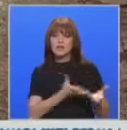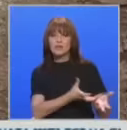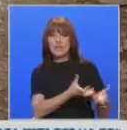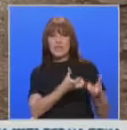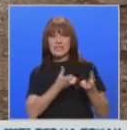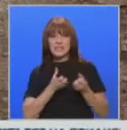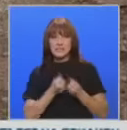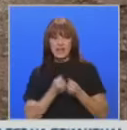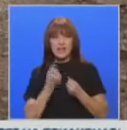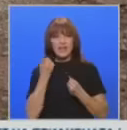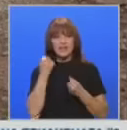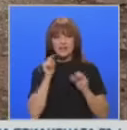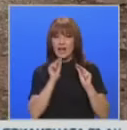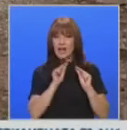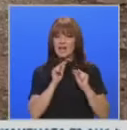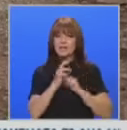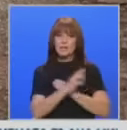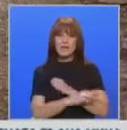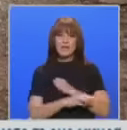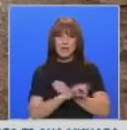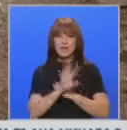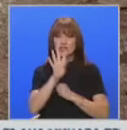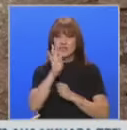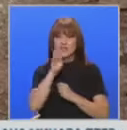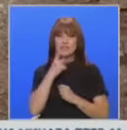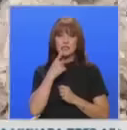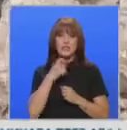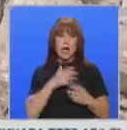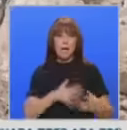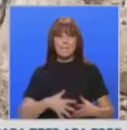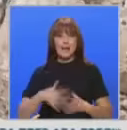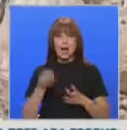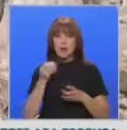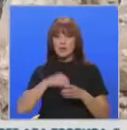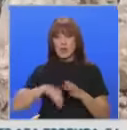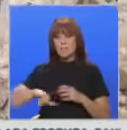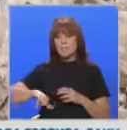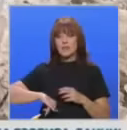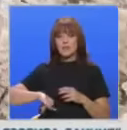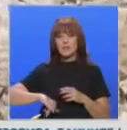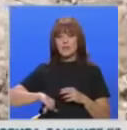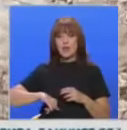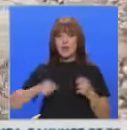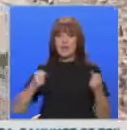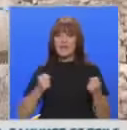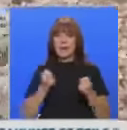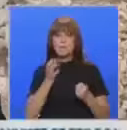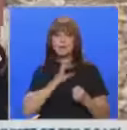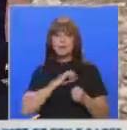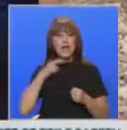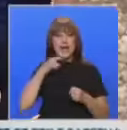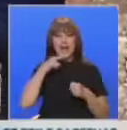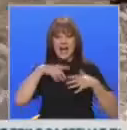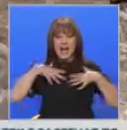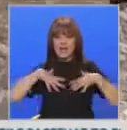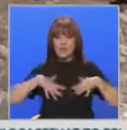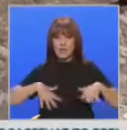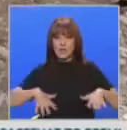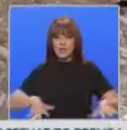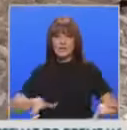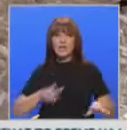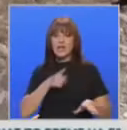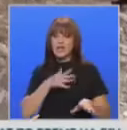сериозно. Вчера ви разказахме историята. 40-годишният американец е участвал в международна експедиция, когато е получил кръвоизлив. В момента при